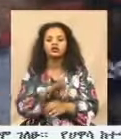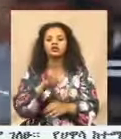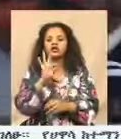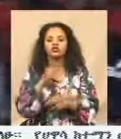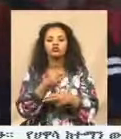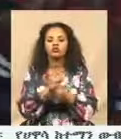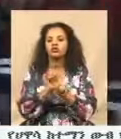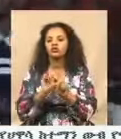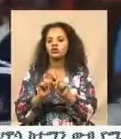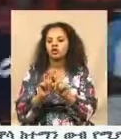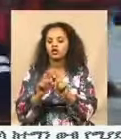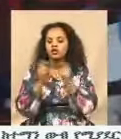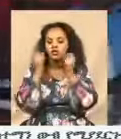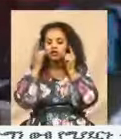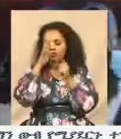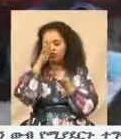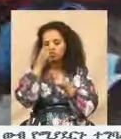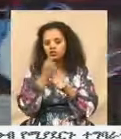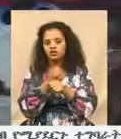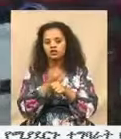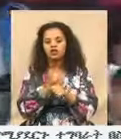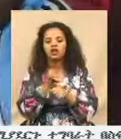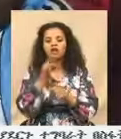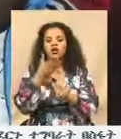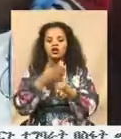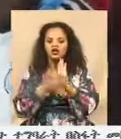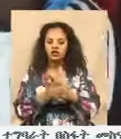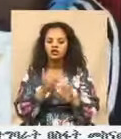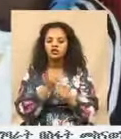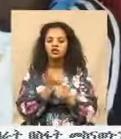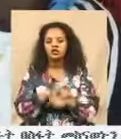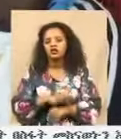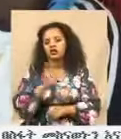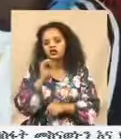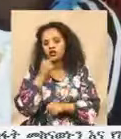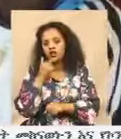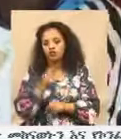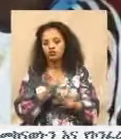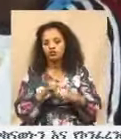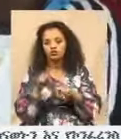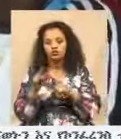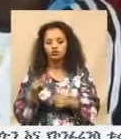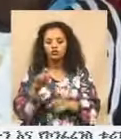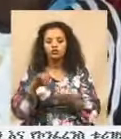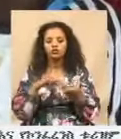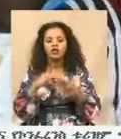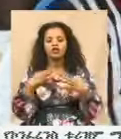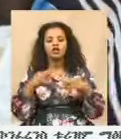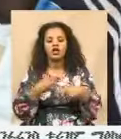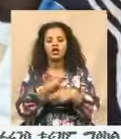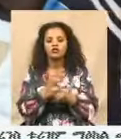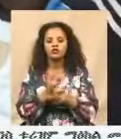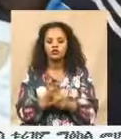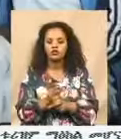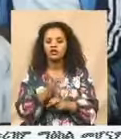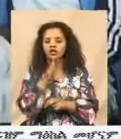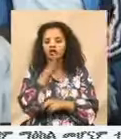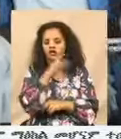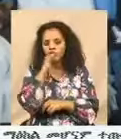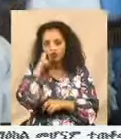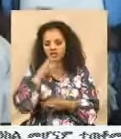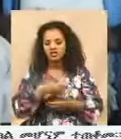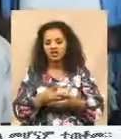ቢሮ የተለያዩ የግንዛቤ መፍጠሪያ ስራዎችን ለማከናወን እየሰራ ይገኛል ያሉት ደግሞ በደቡብ ክልል ጤና ቢሮም የእናቶችና